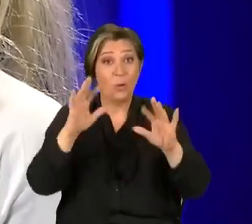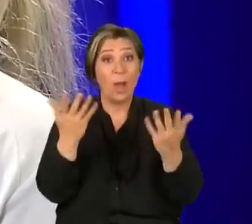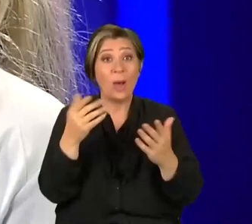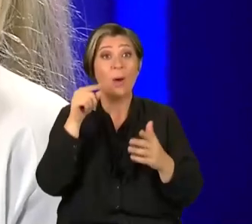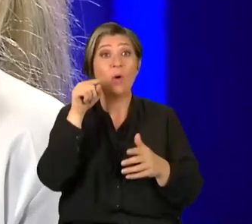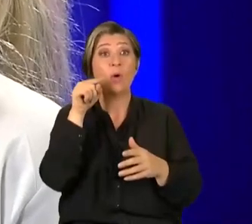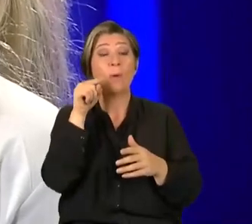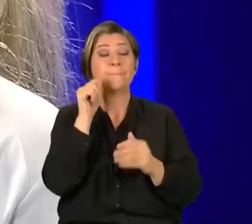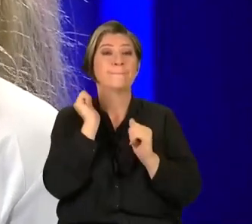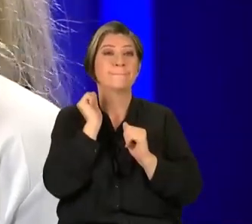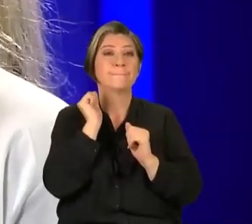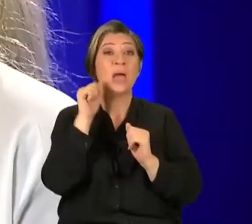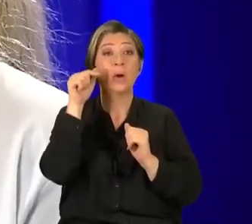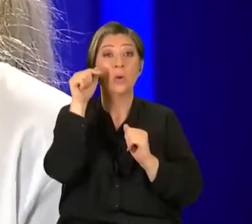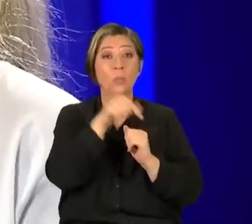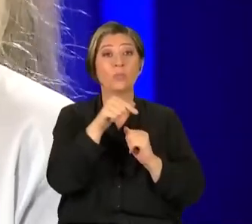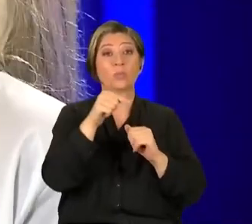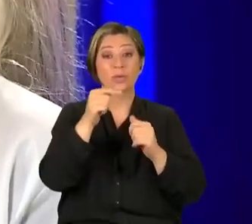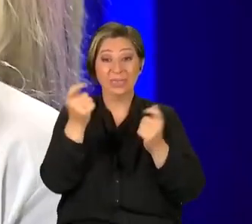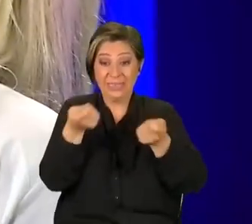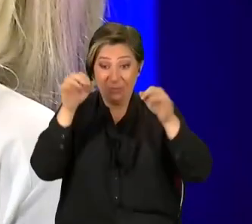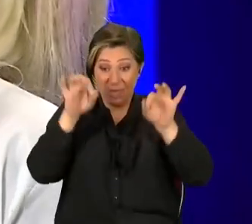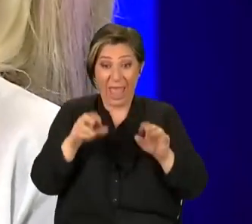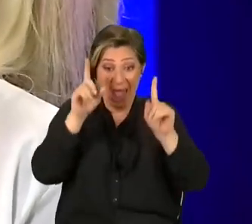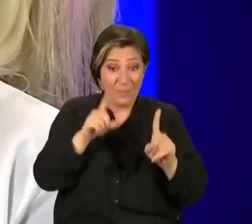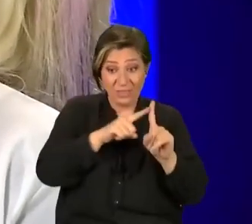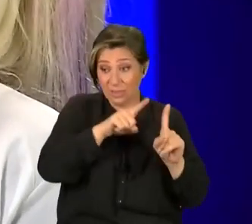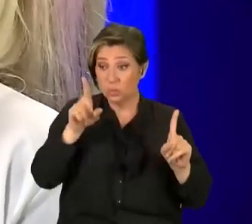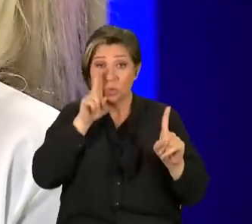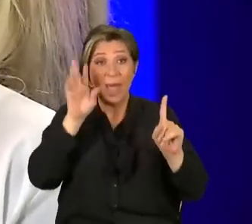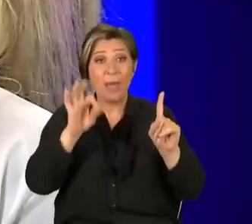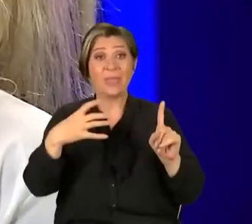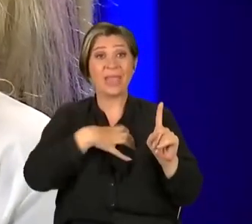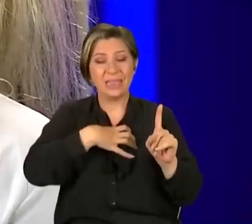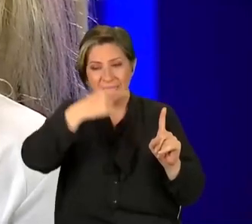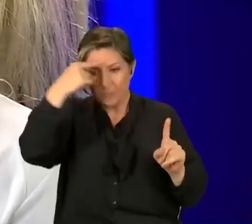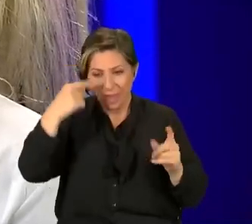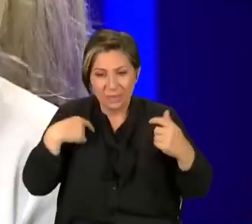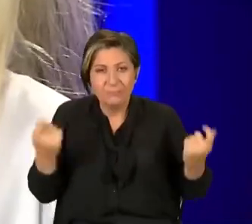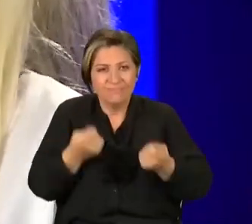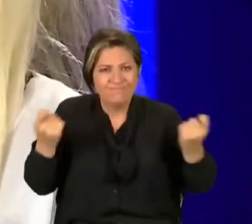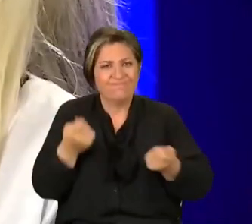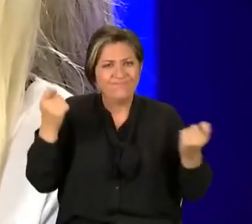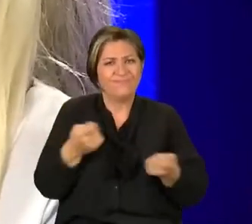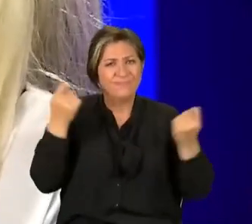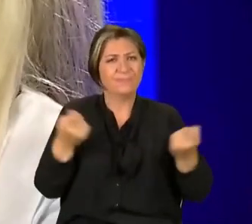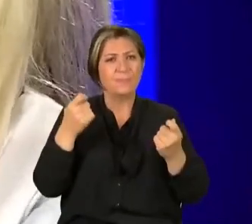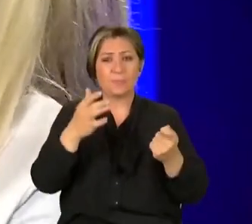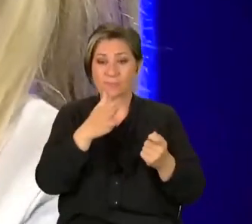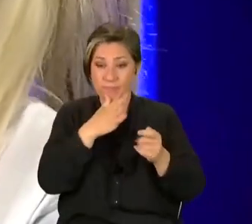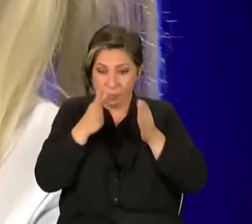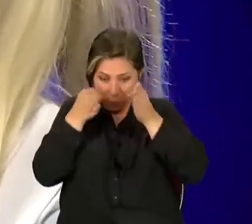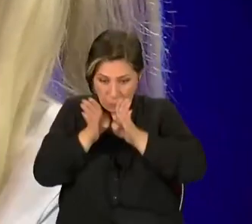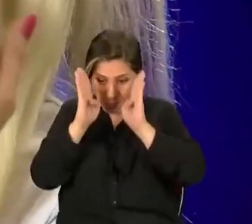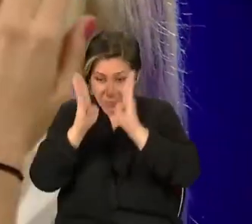bu serüvenin en başından sonuna kadar gelecek olursak hep kendi imkanlarımla yapmaya çalıştım. Yani bildiğim